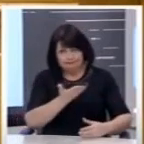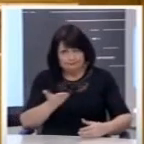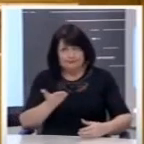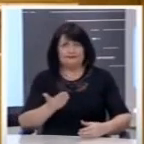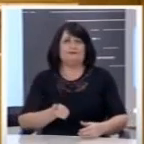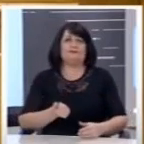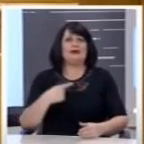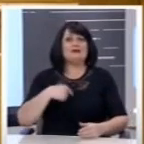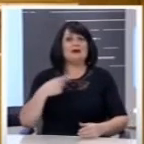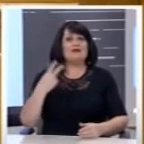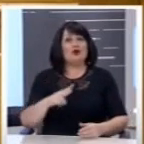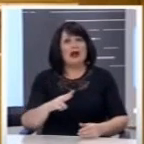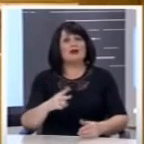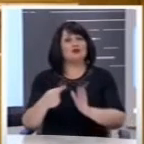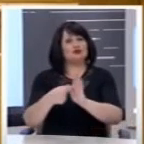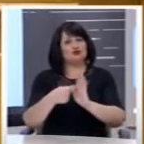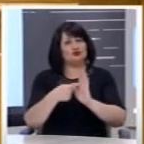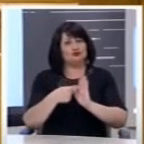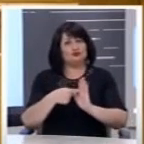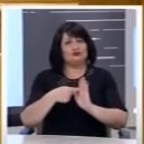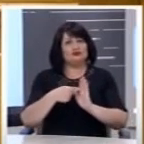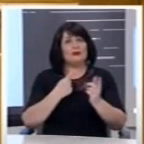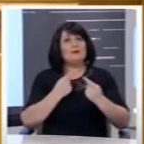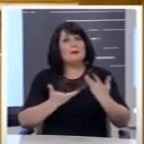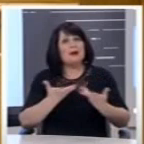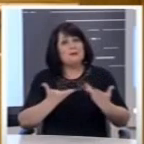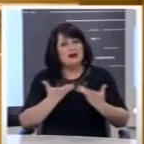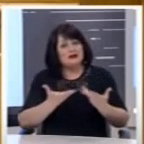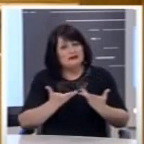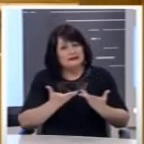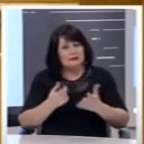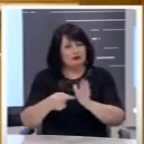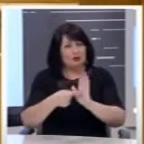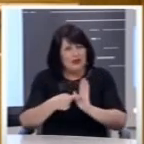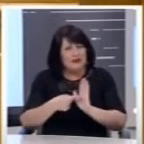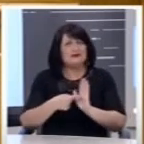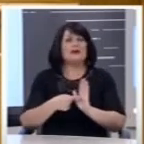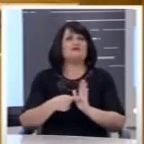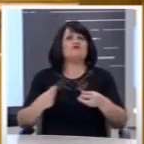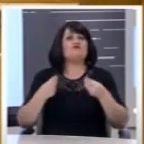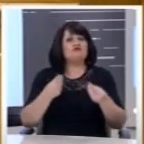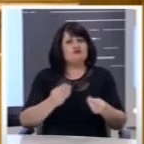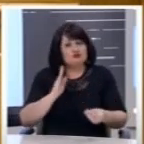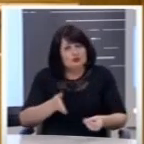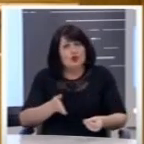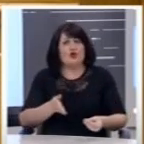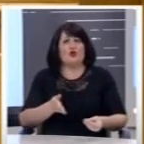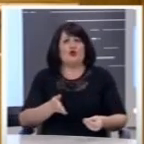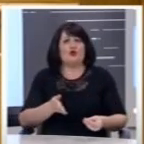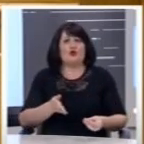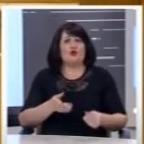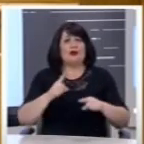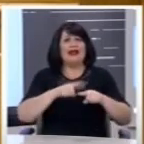την στάση που κρατήσαν στη διάρκεια των διαπραγματεύσεων και που δώσανε τη δυνατότητα οι πλάτες της